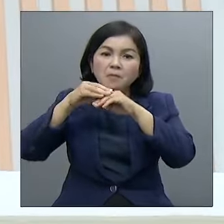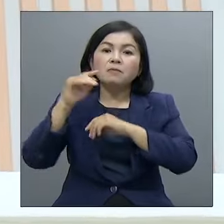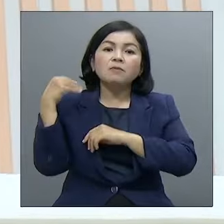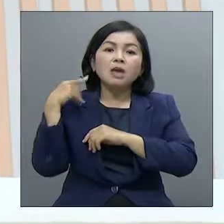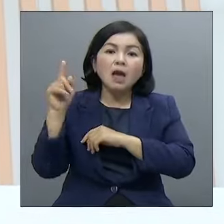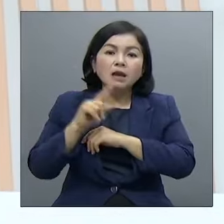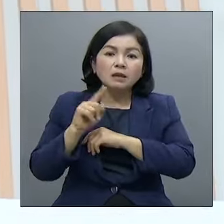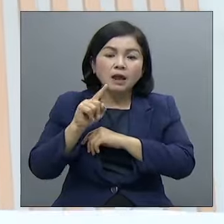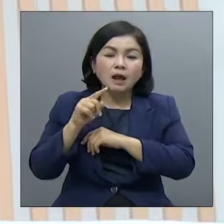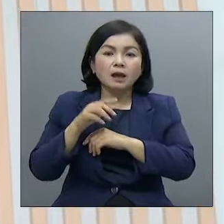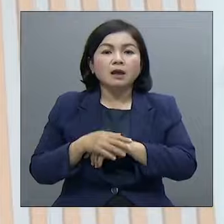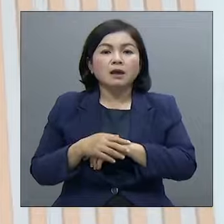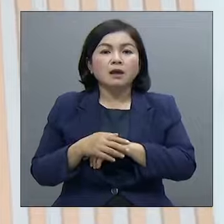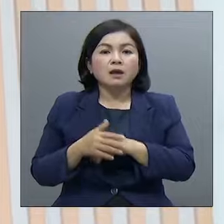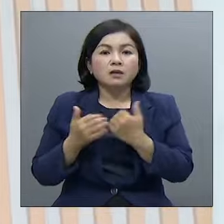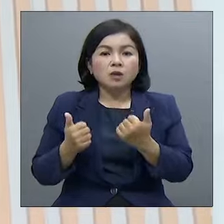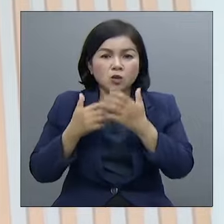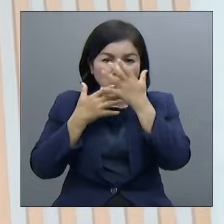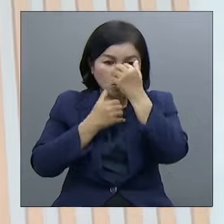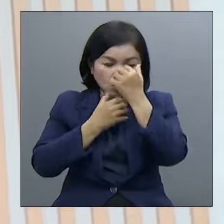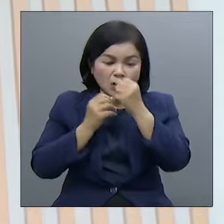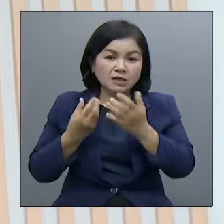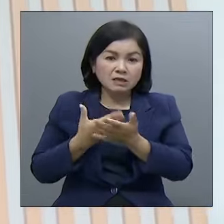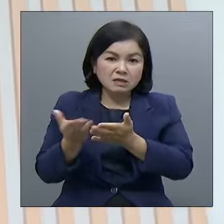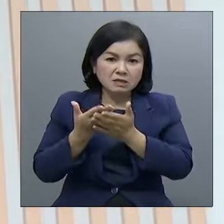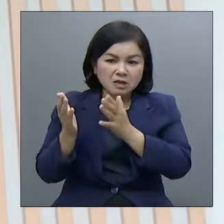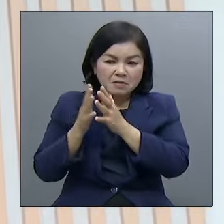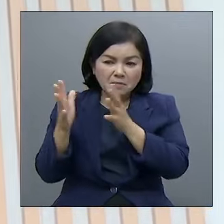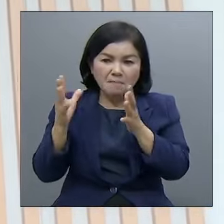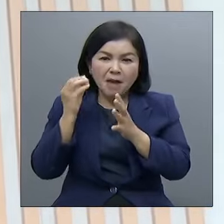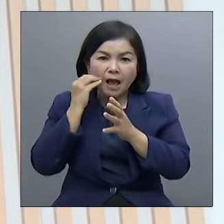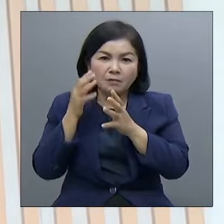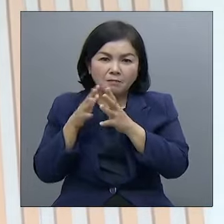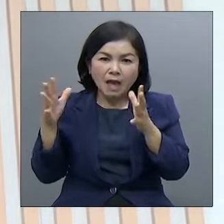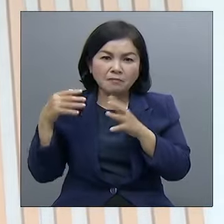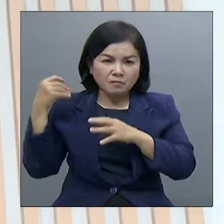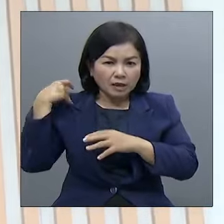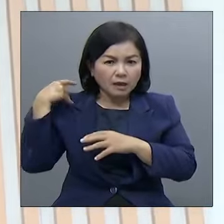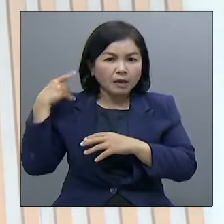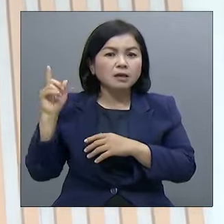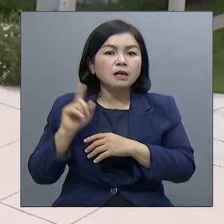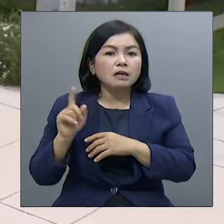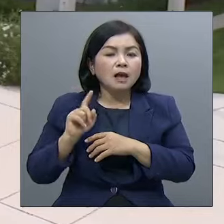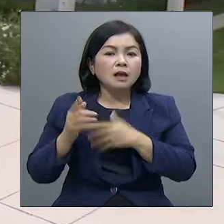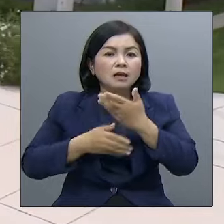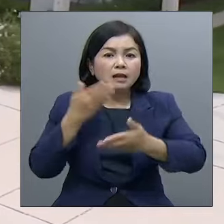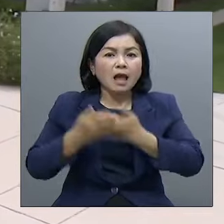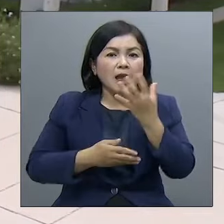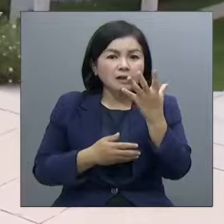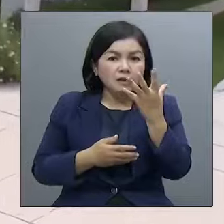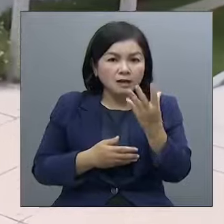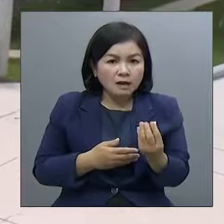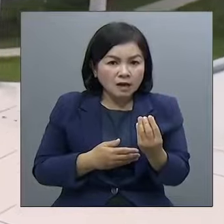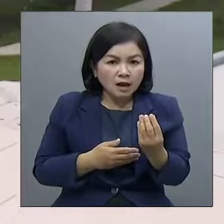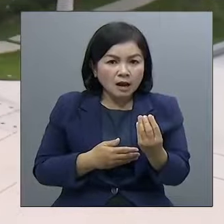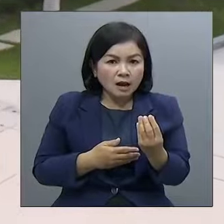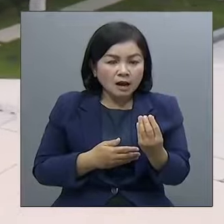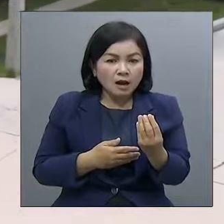ทานส่วนเกินที่เริ่มสะสมมากขึ้นด้วยโดยประมาณการคร่าวๆนะคะหน่วยเหลือขายในปัจจุบันมีมากกว่ายอด